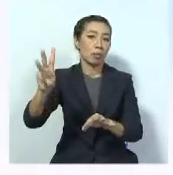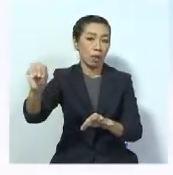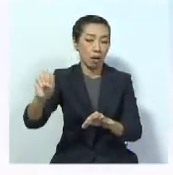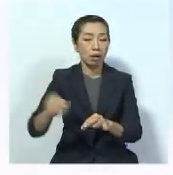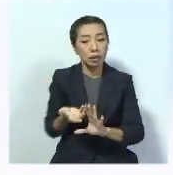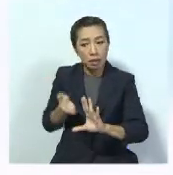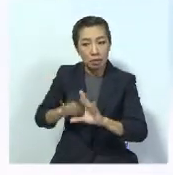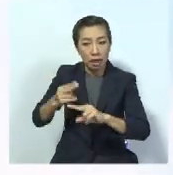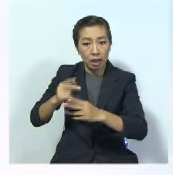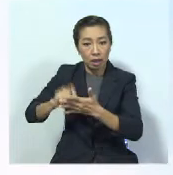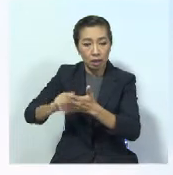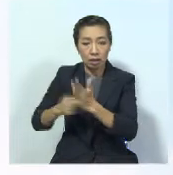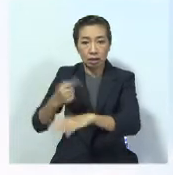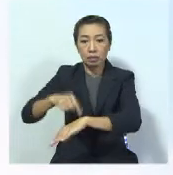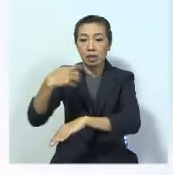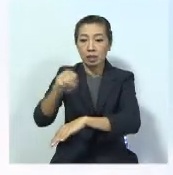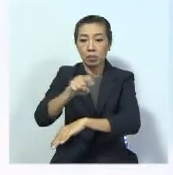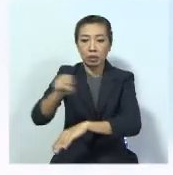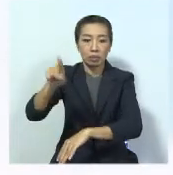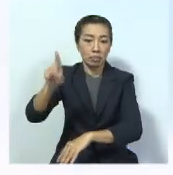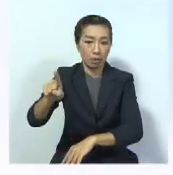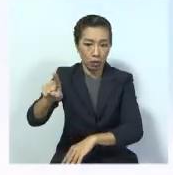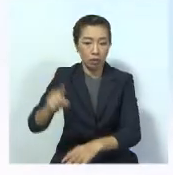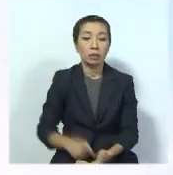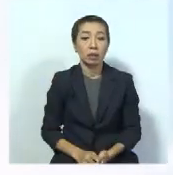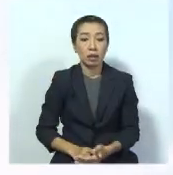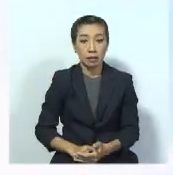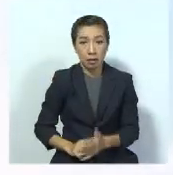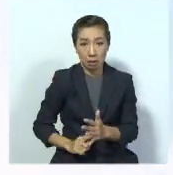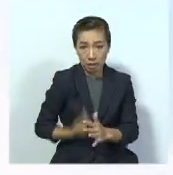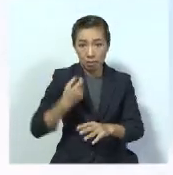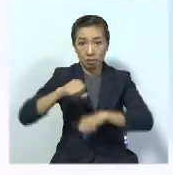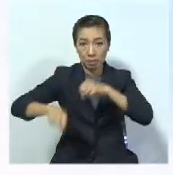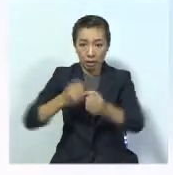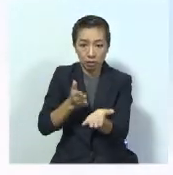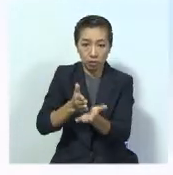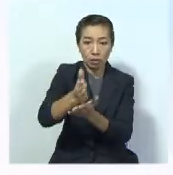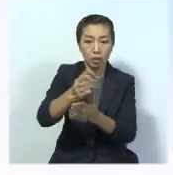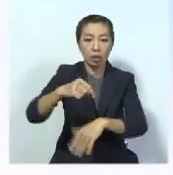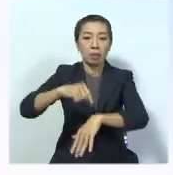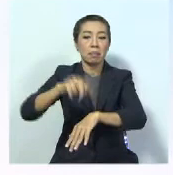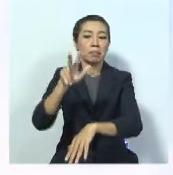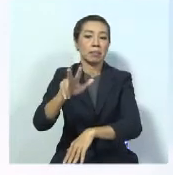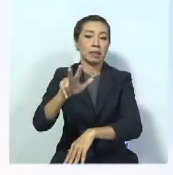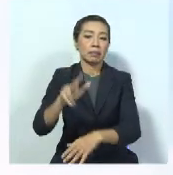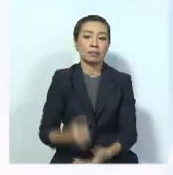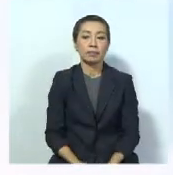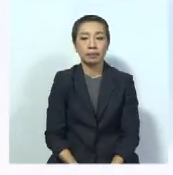งานตัวตั้งแต่เวลา 10:00 น.ถึง 13:00 น.และเริ่มปั่นจักรยานตั้งแต่เวลา 15:00